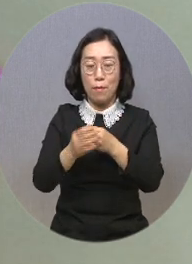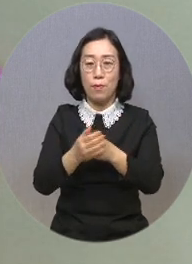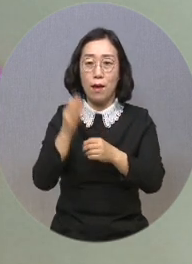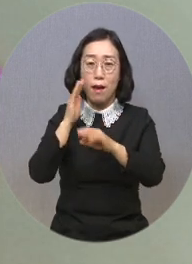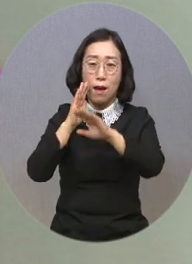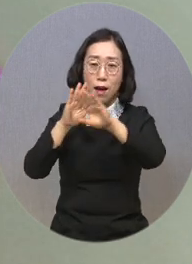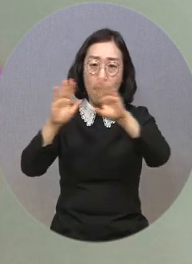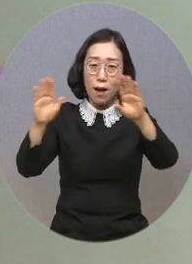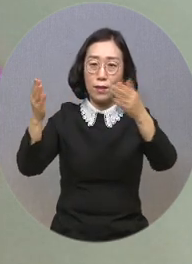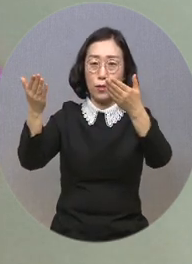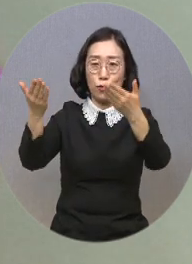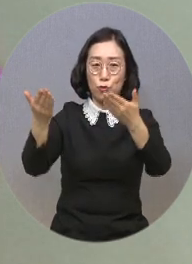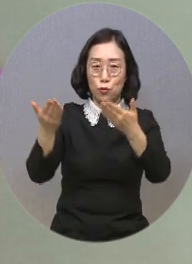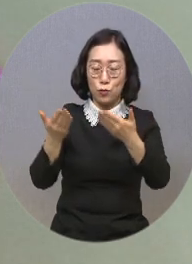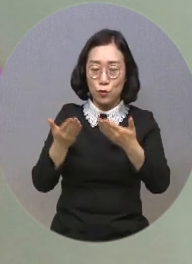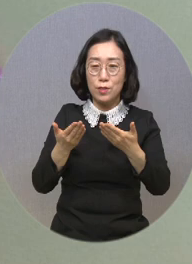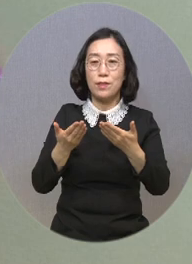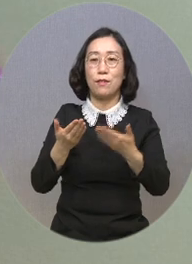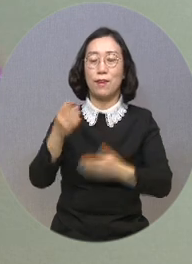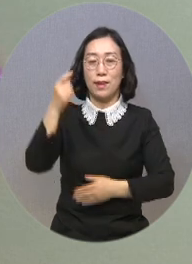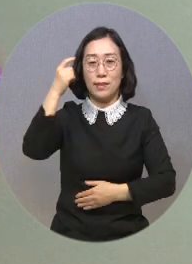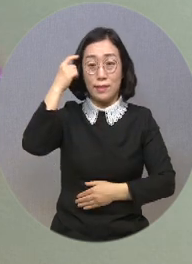하늘이 주신 거라